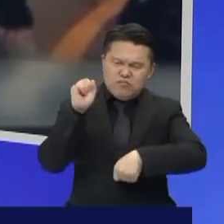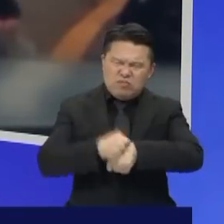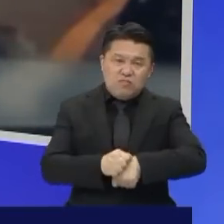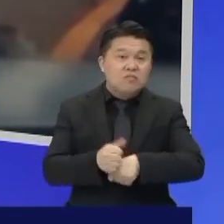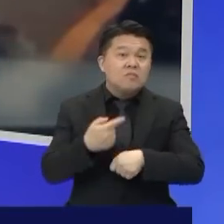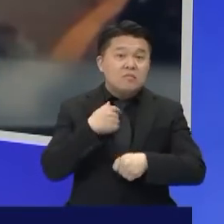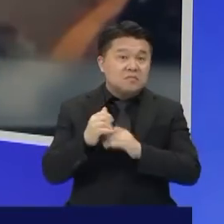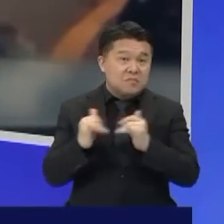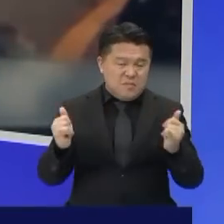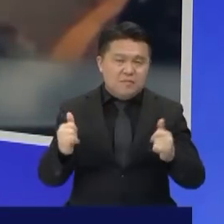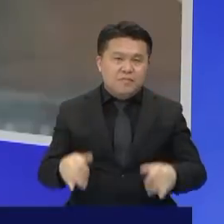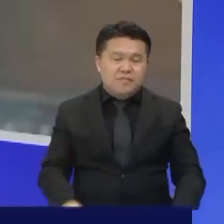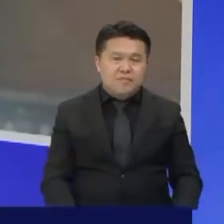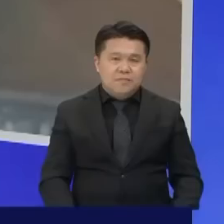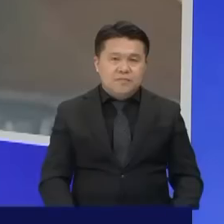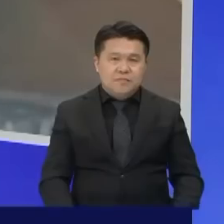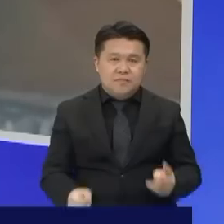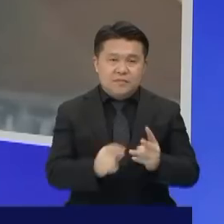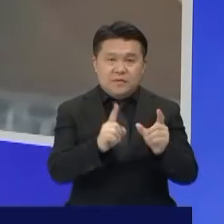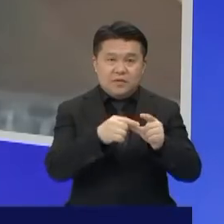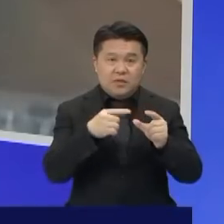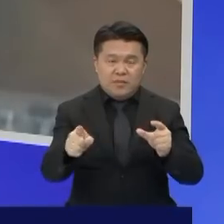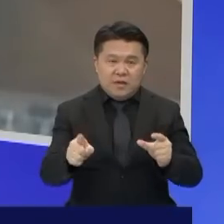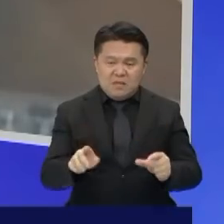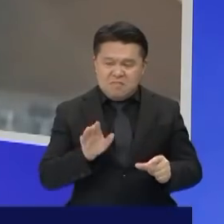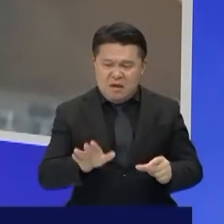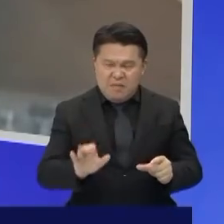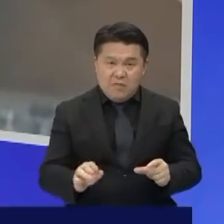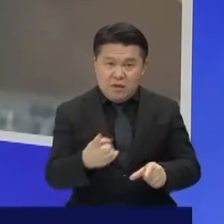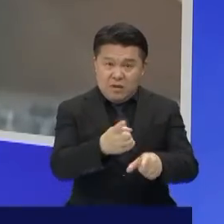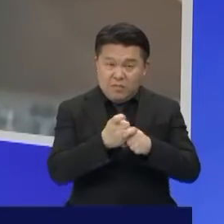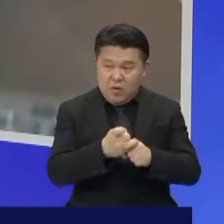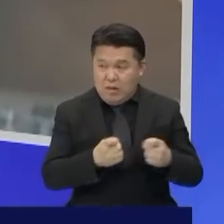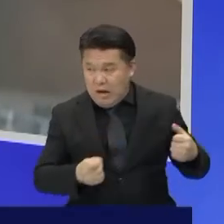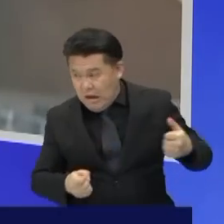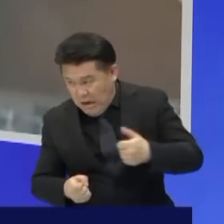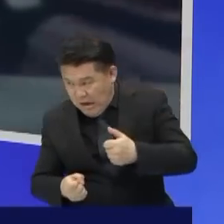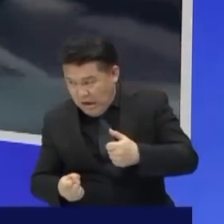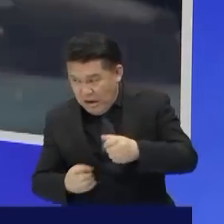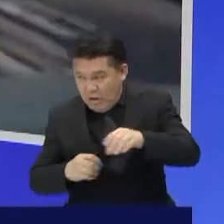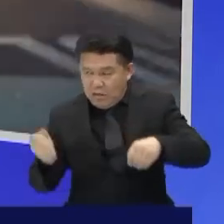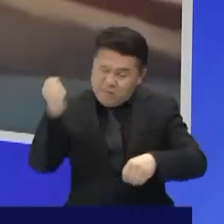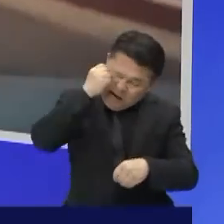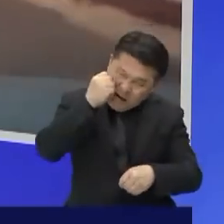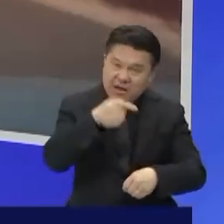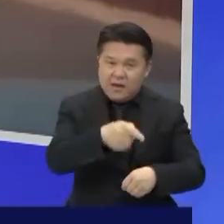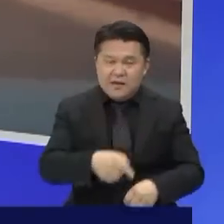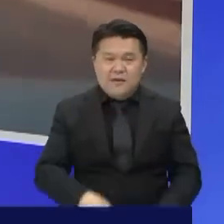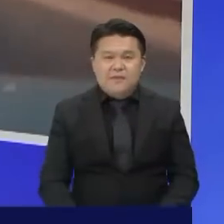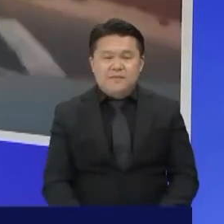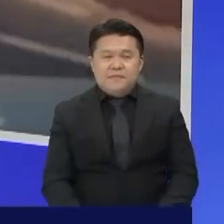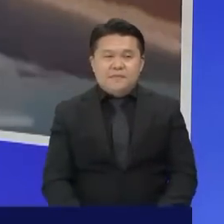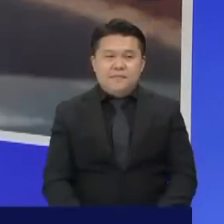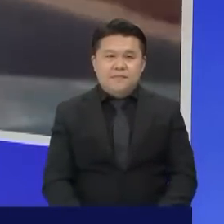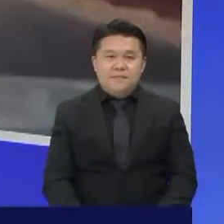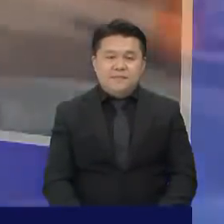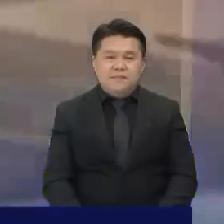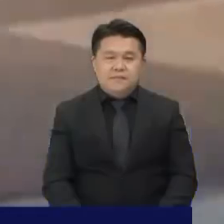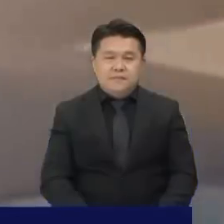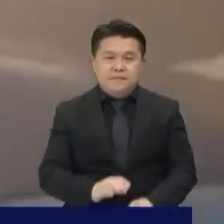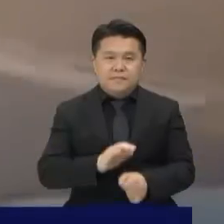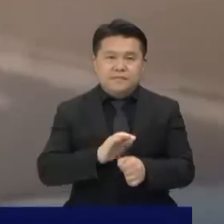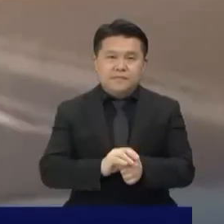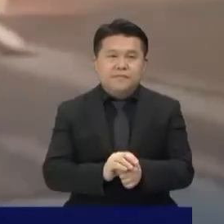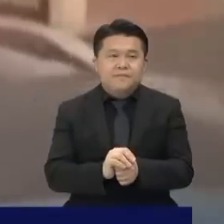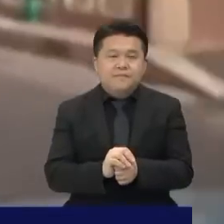상대방은 무술 유단자였다고 하는데요. 오클릭 세 번째 검색어는 경적 울렸다고 보복 나섰다갑니다.